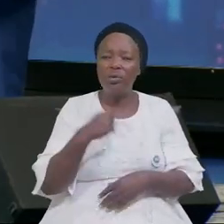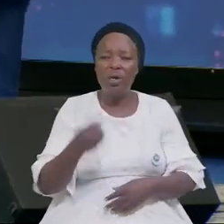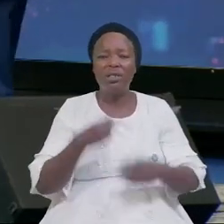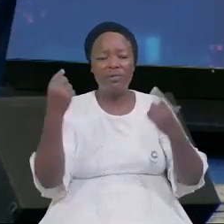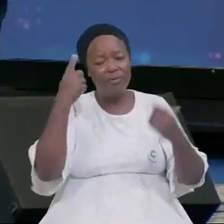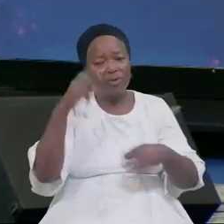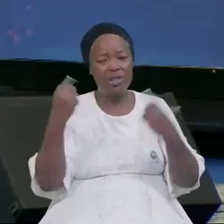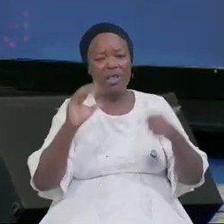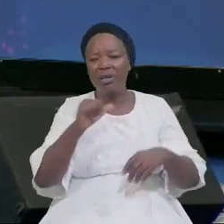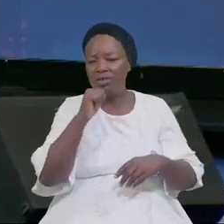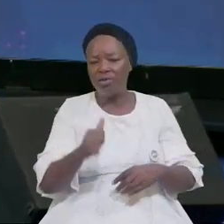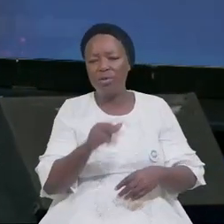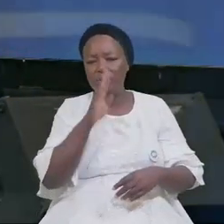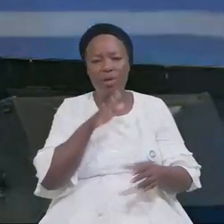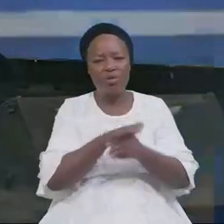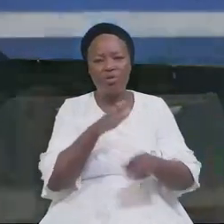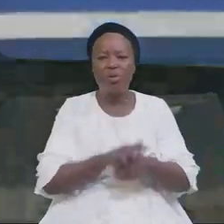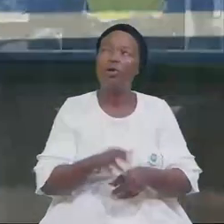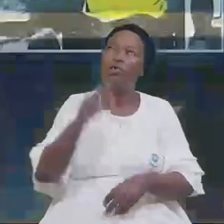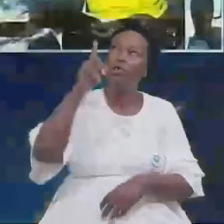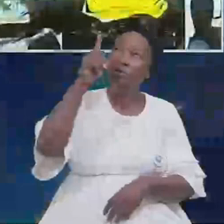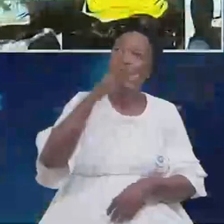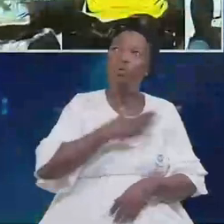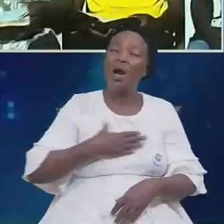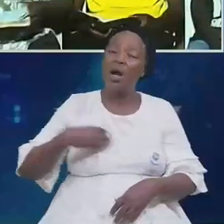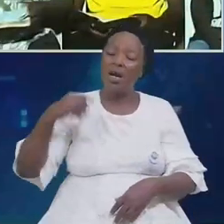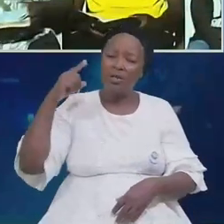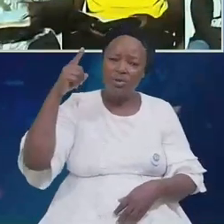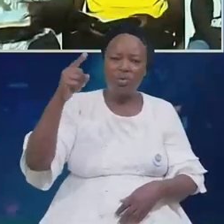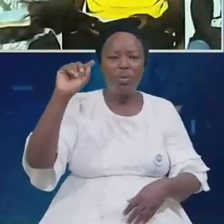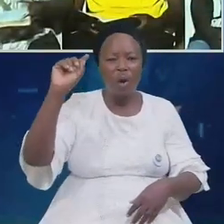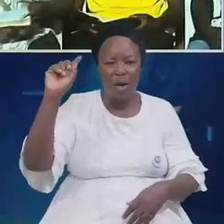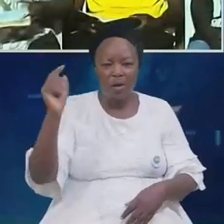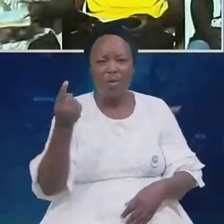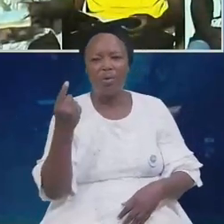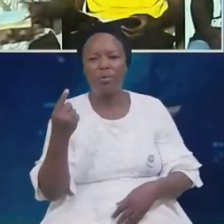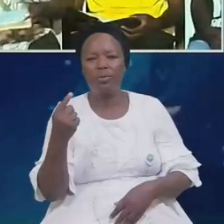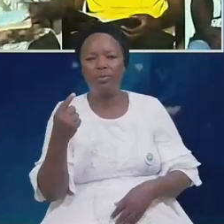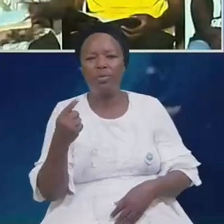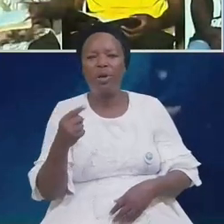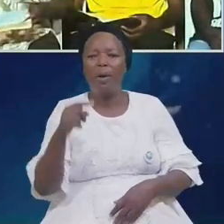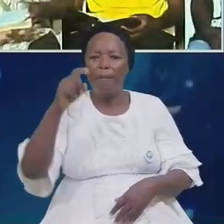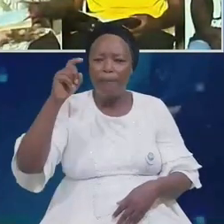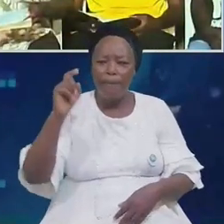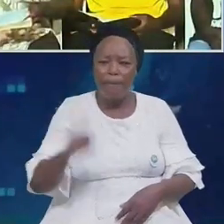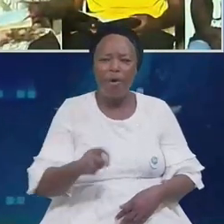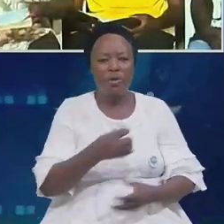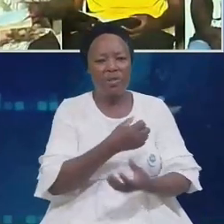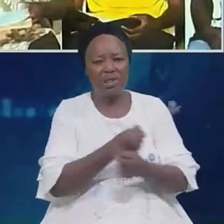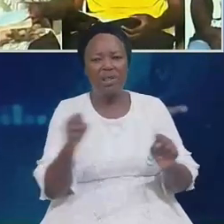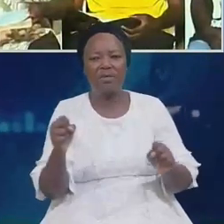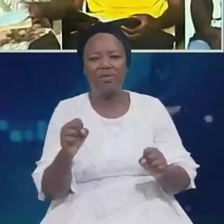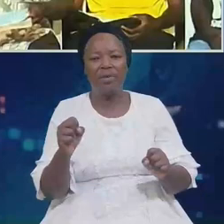peut expier le péché. Toi et toi seul dois sauver.